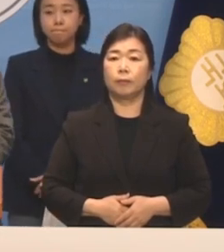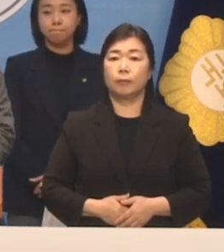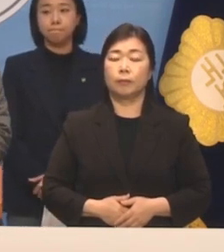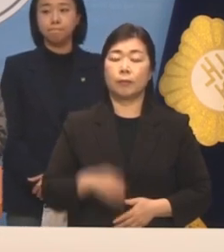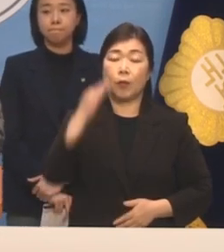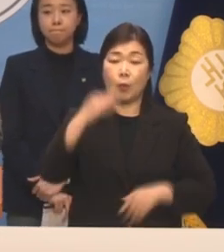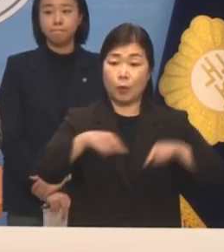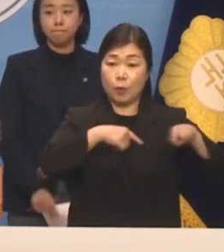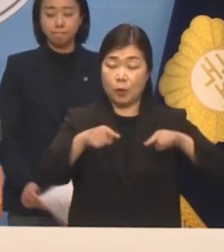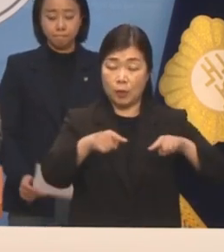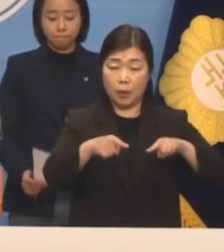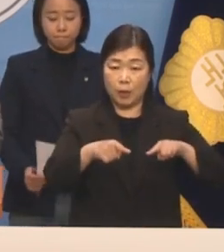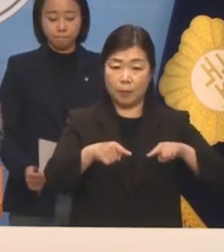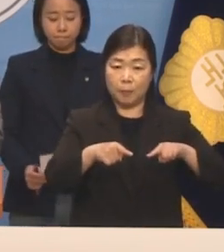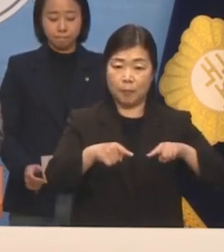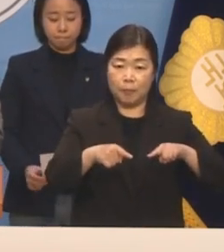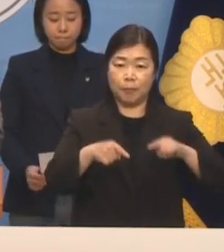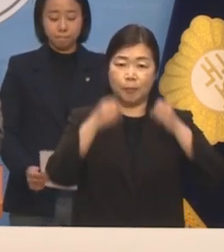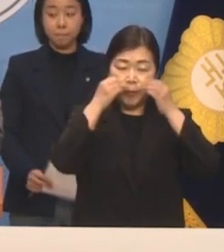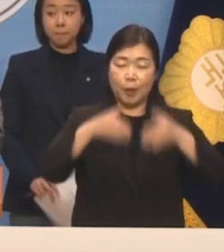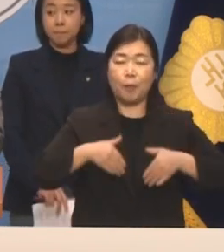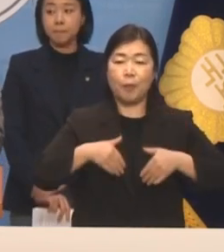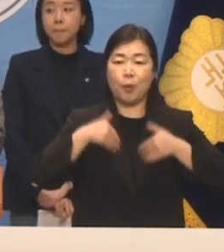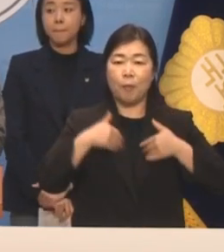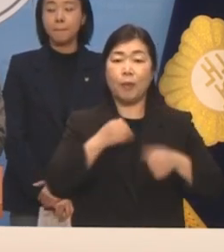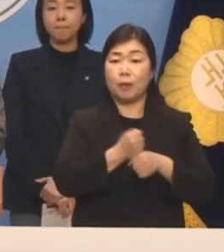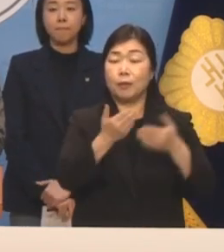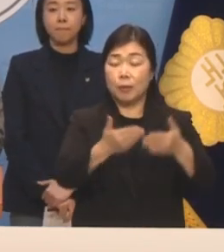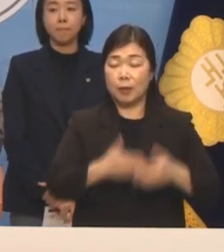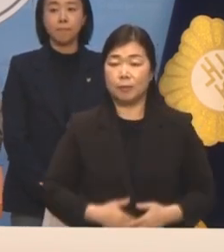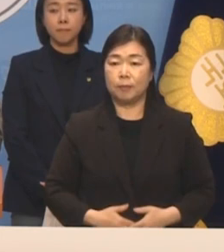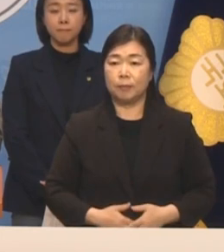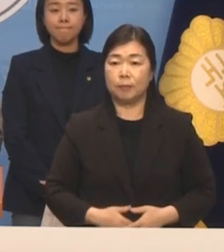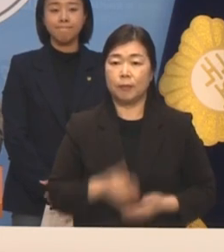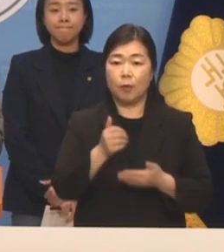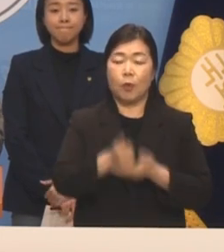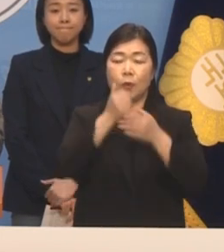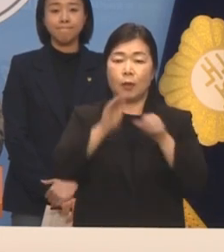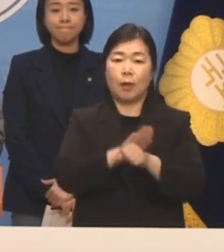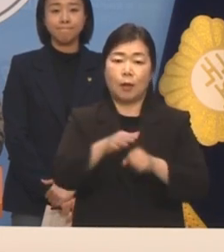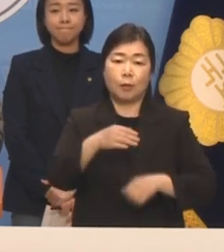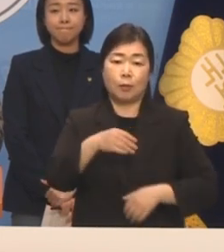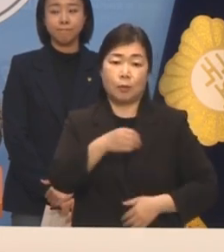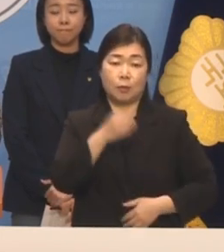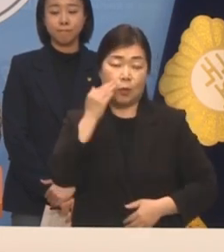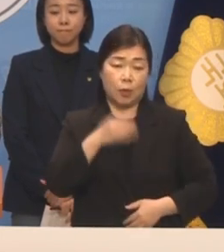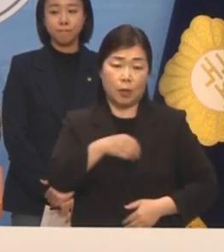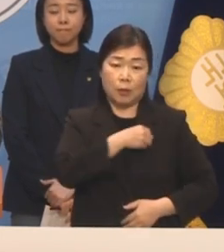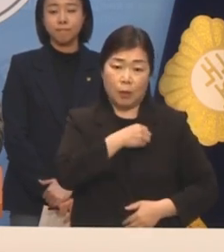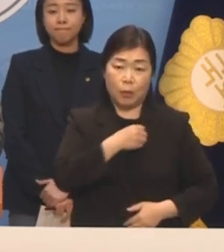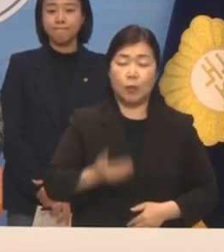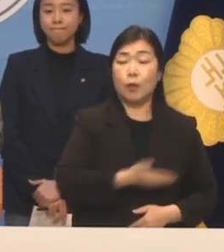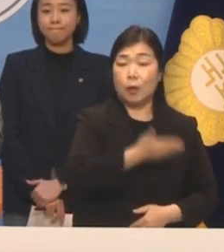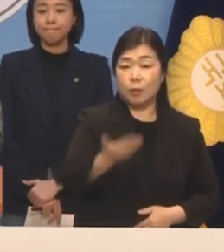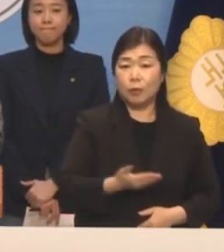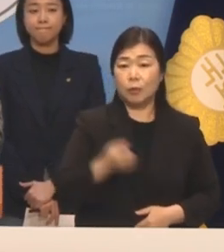녹색 정치의 봄을 만들겠습니다. 존경하고 사랑하는 녹색 당원 여러분, 녹색 정의당원